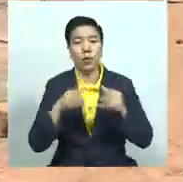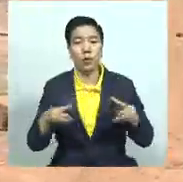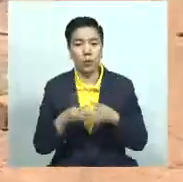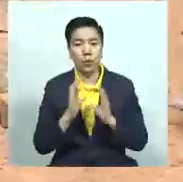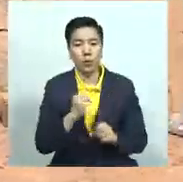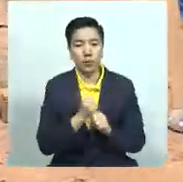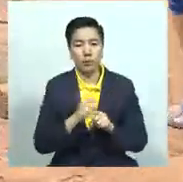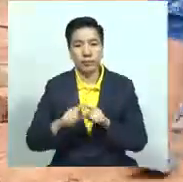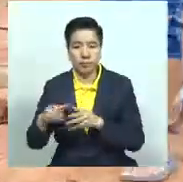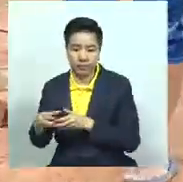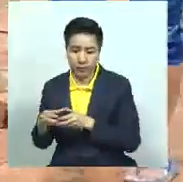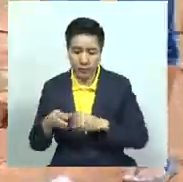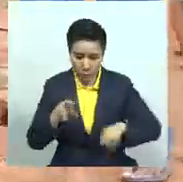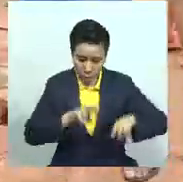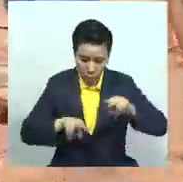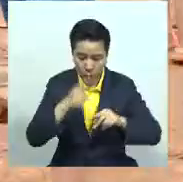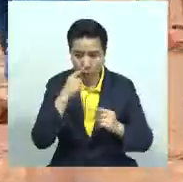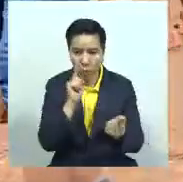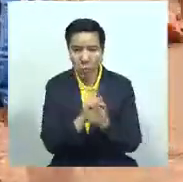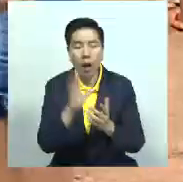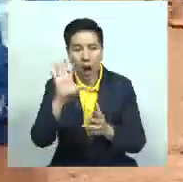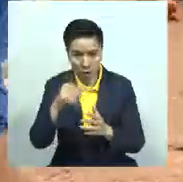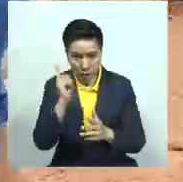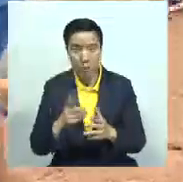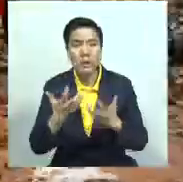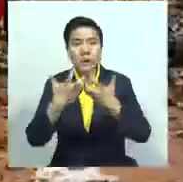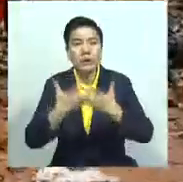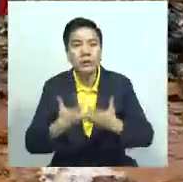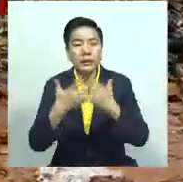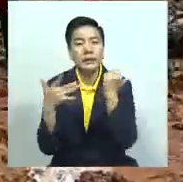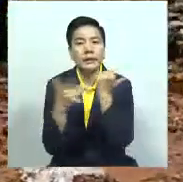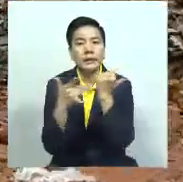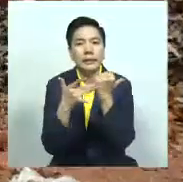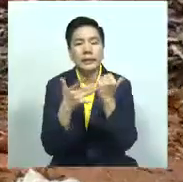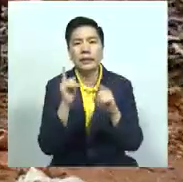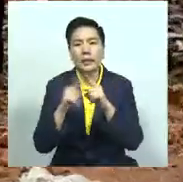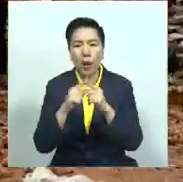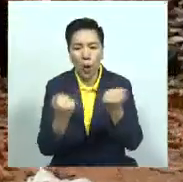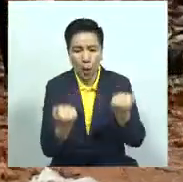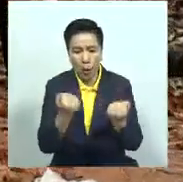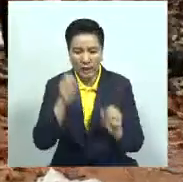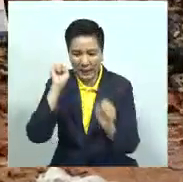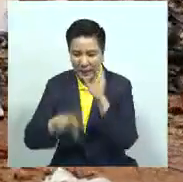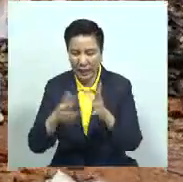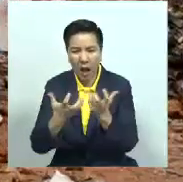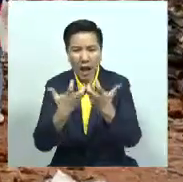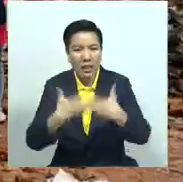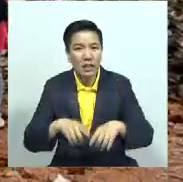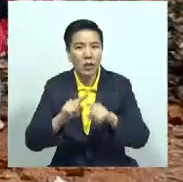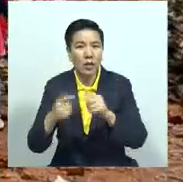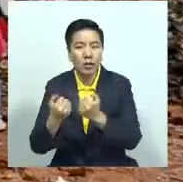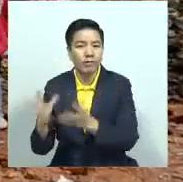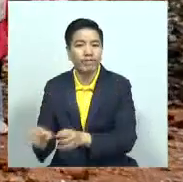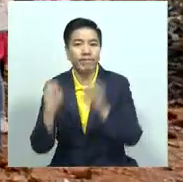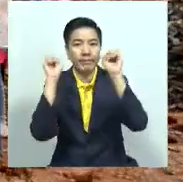จ้าหน้าที่ที่เกี่ยวข้องก็ลงพื้นที่ไปตรวจสอบพบว่ามีการนำขยะอุตสาหกรรมประเภทเศษชิ้นส่วนรถยนต์จำนวนมากมาทิ้งไว้บริเ